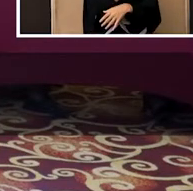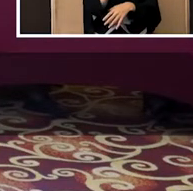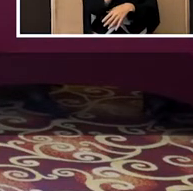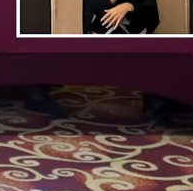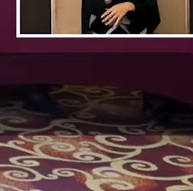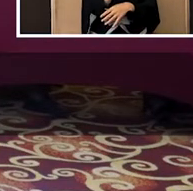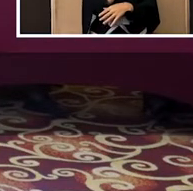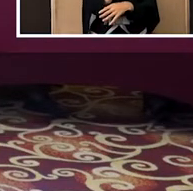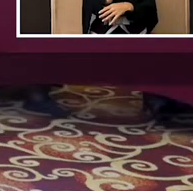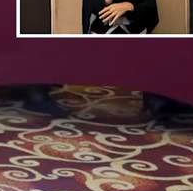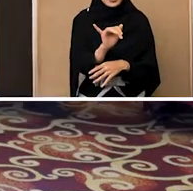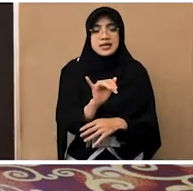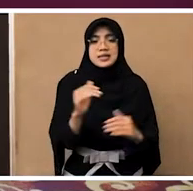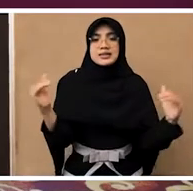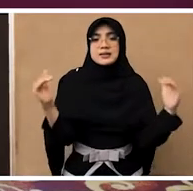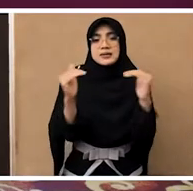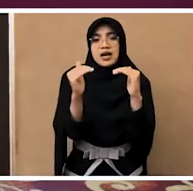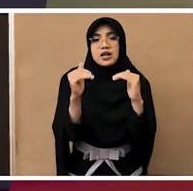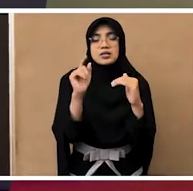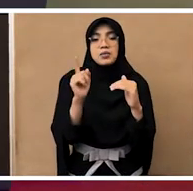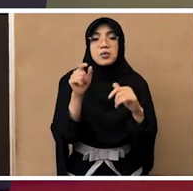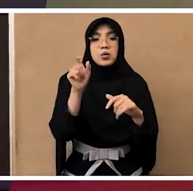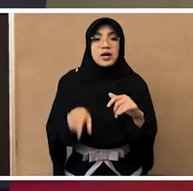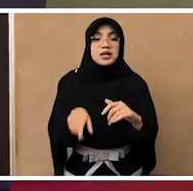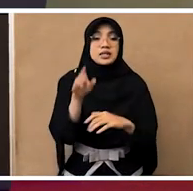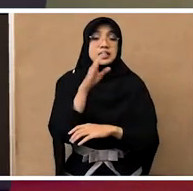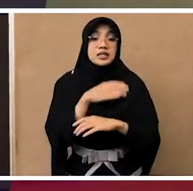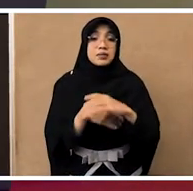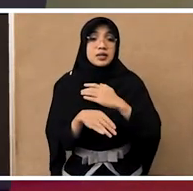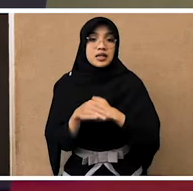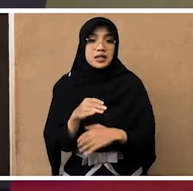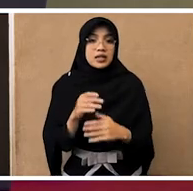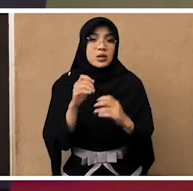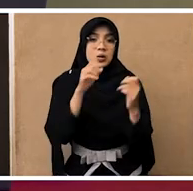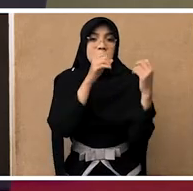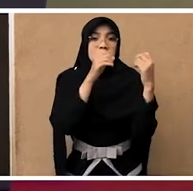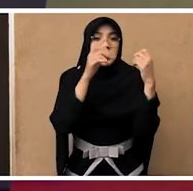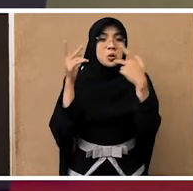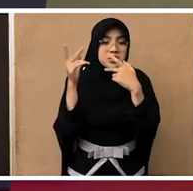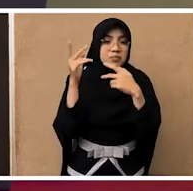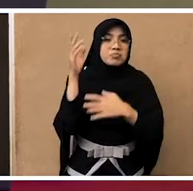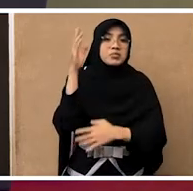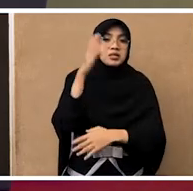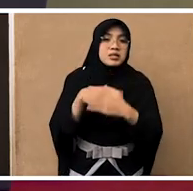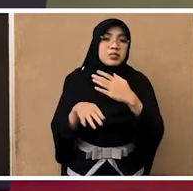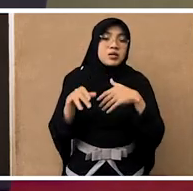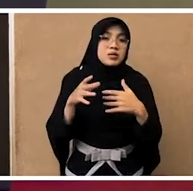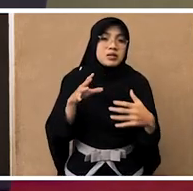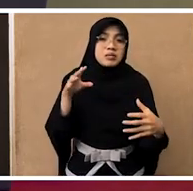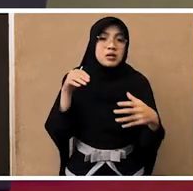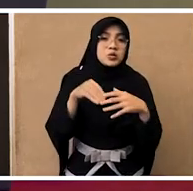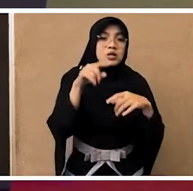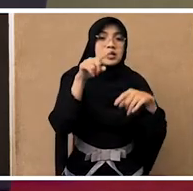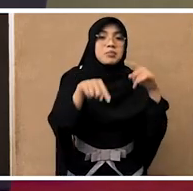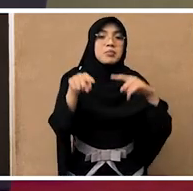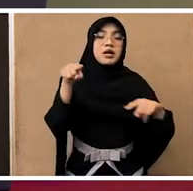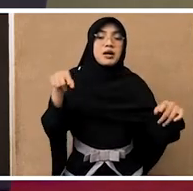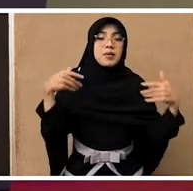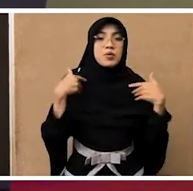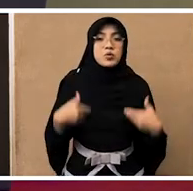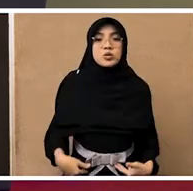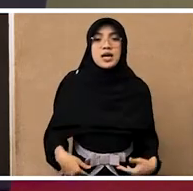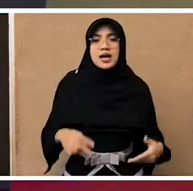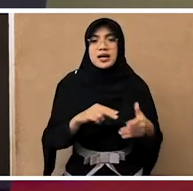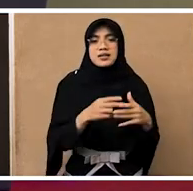seperti setara karena sebenarnya penyandang disabilitas dalam konsep disabilitas adalah bagian dari keragaman manusia jadi